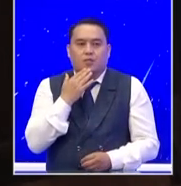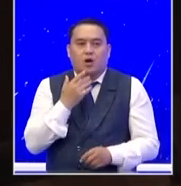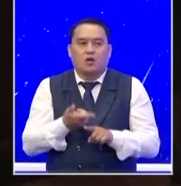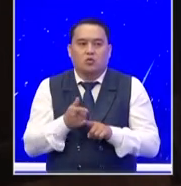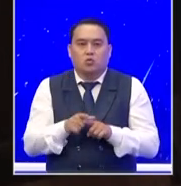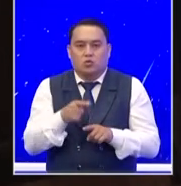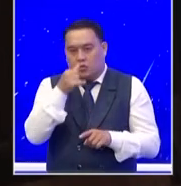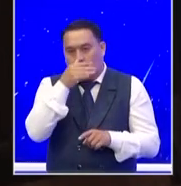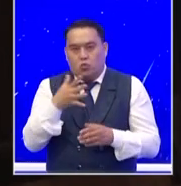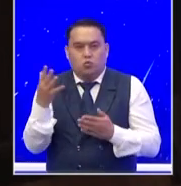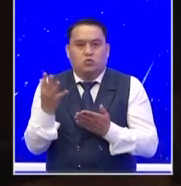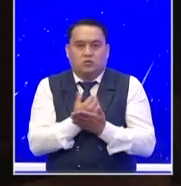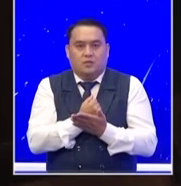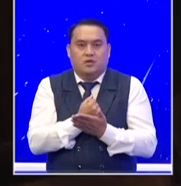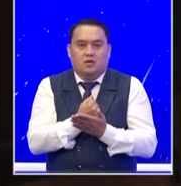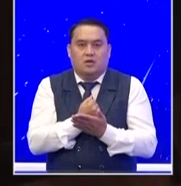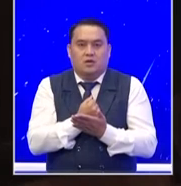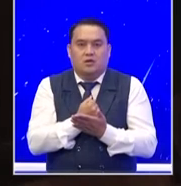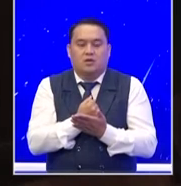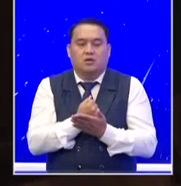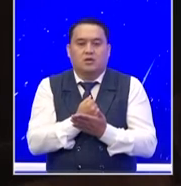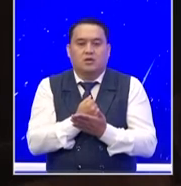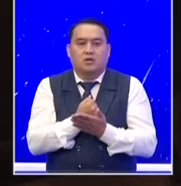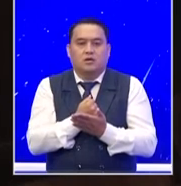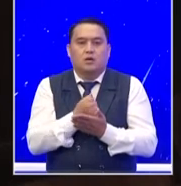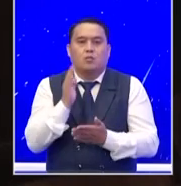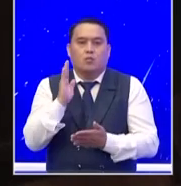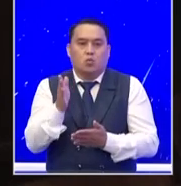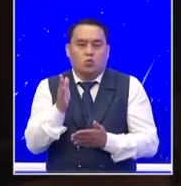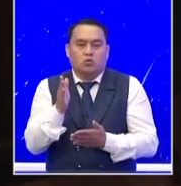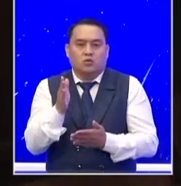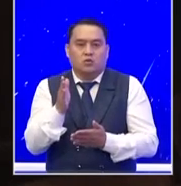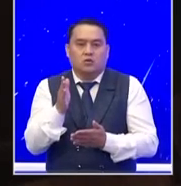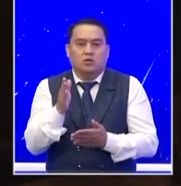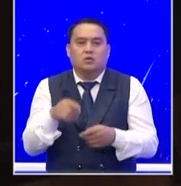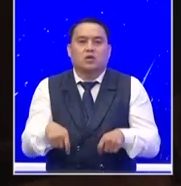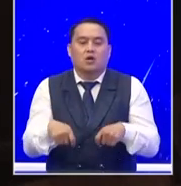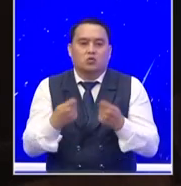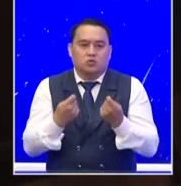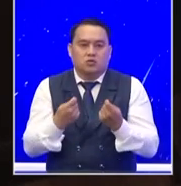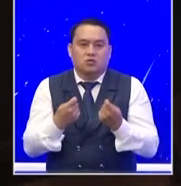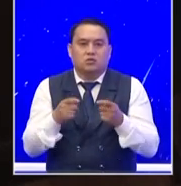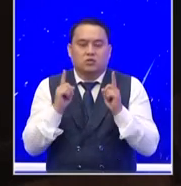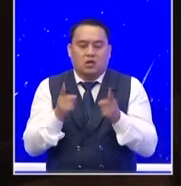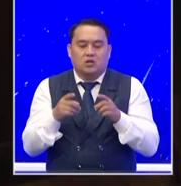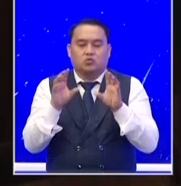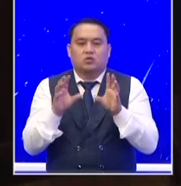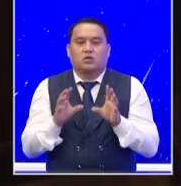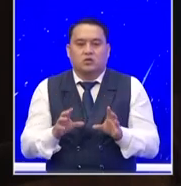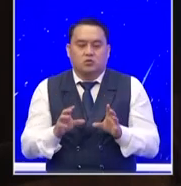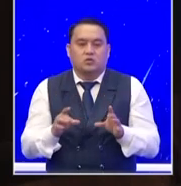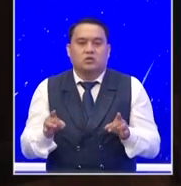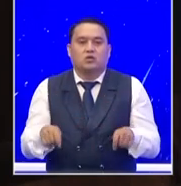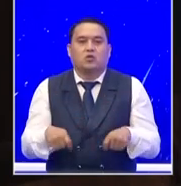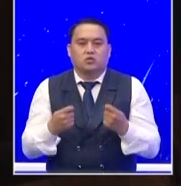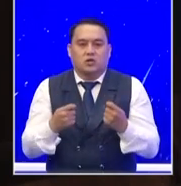которые не успели урегулировать свой правовой статус, будут применяться меры административного воздействия согласно Кодексу об